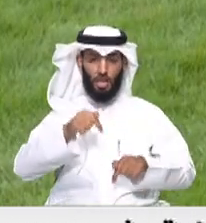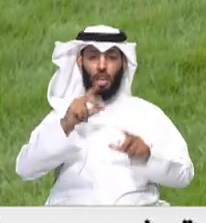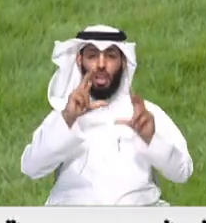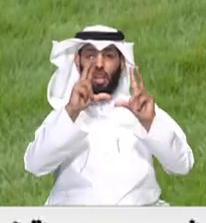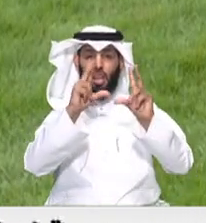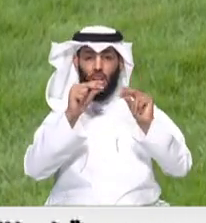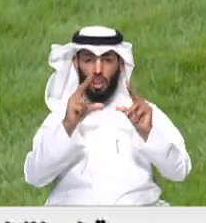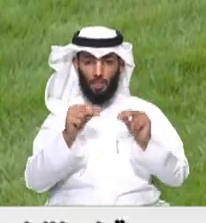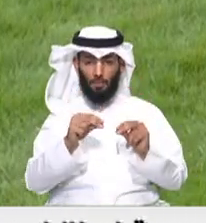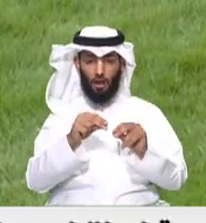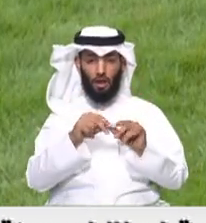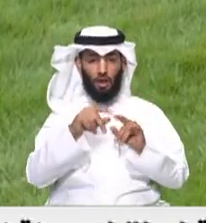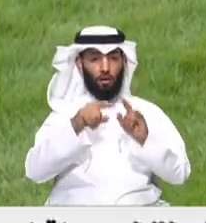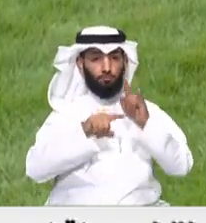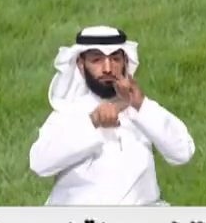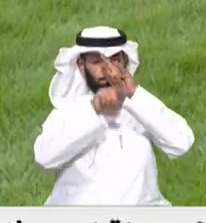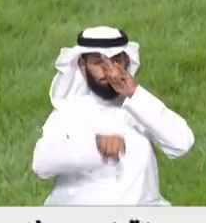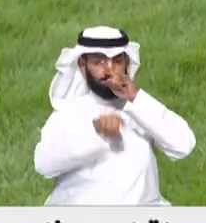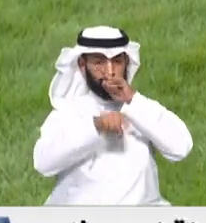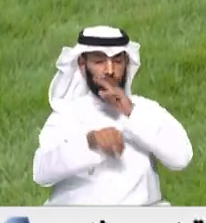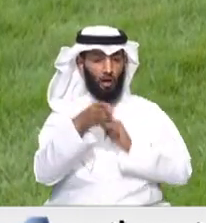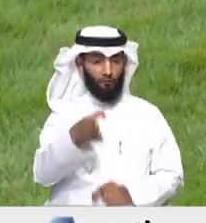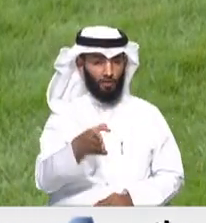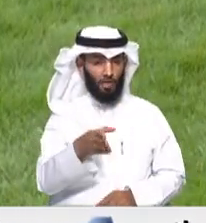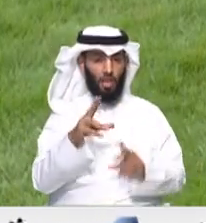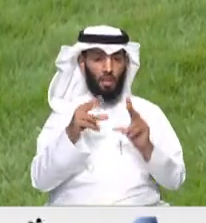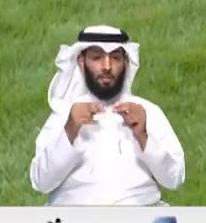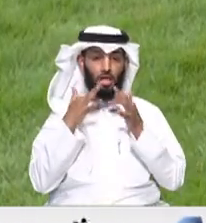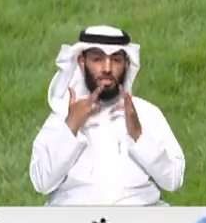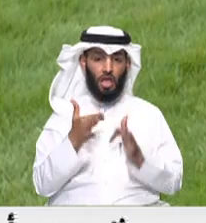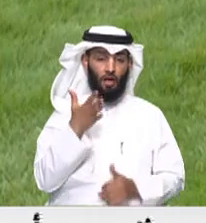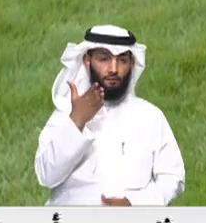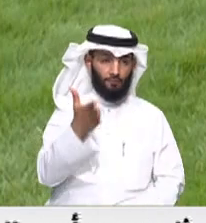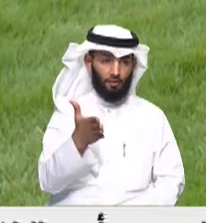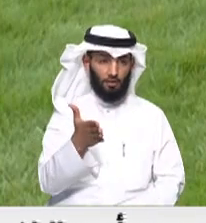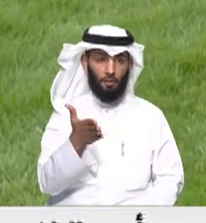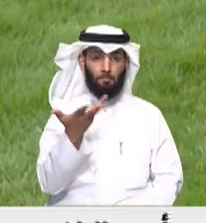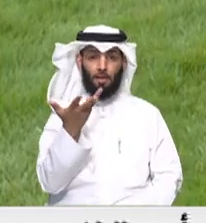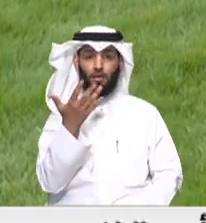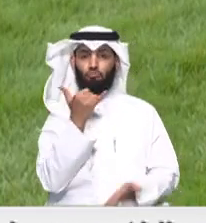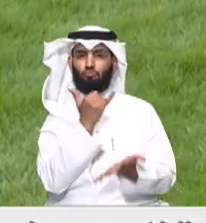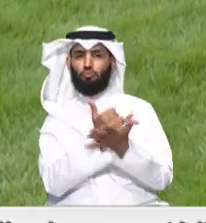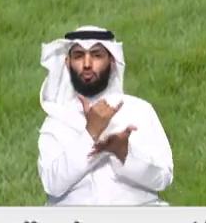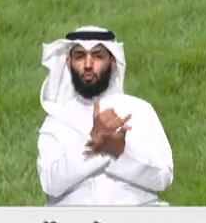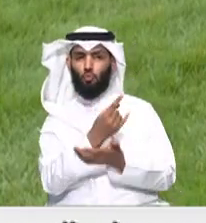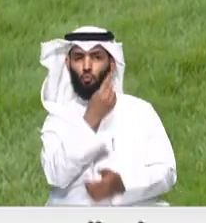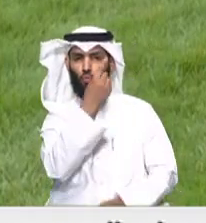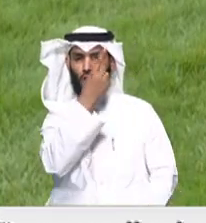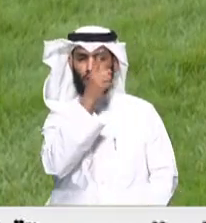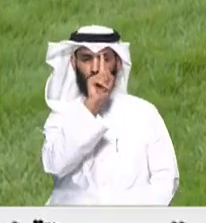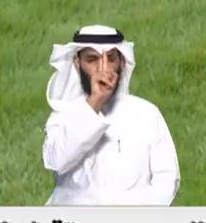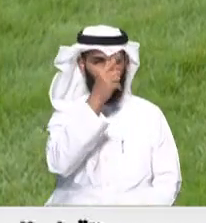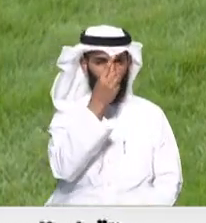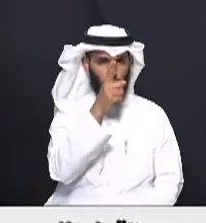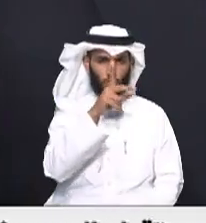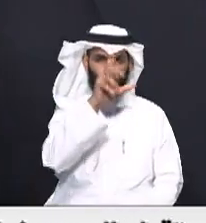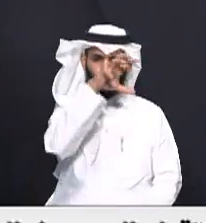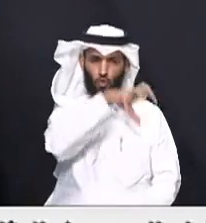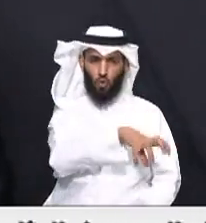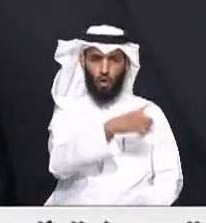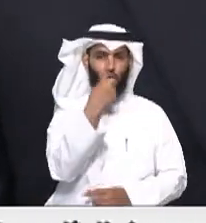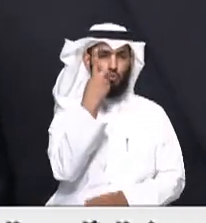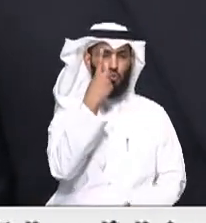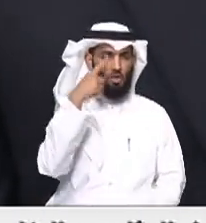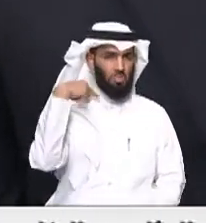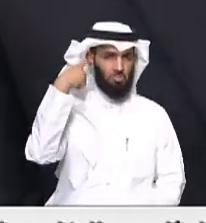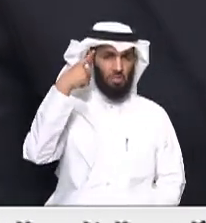بدأت قبل أيام بعض التحركات من ذات القوة التي لا ترى أنها تخضع للقانون الدولي. فهذا التحرك